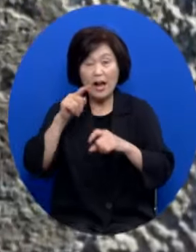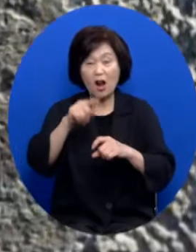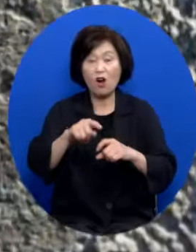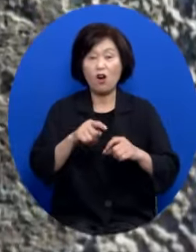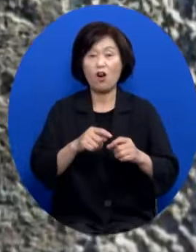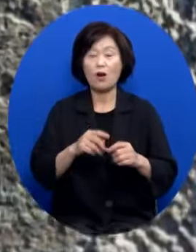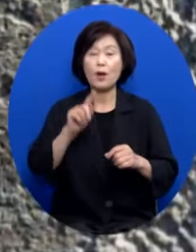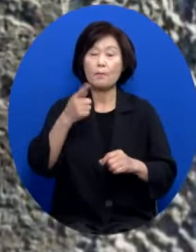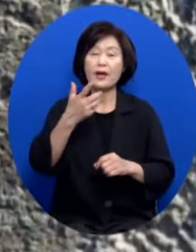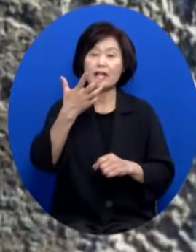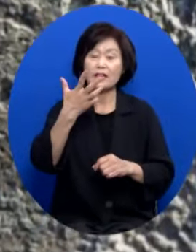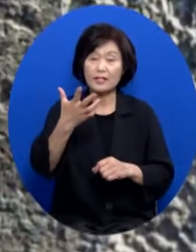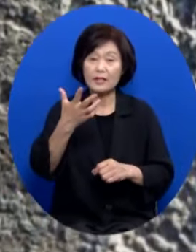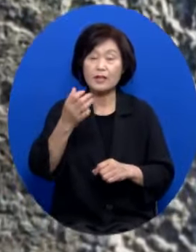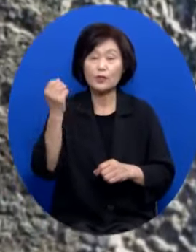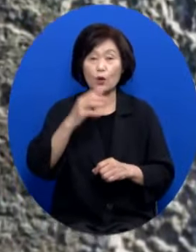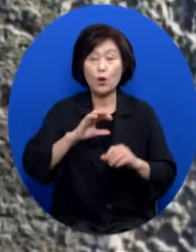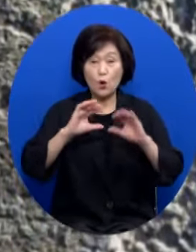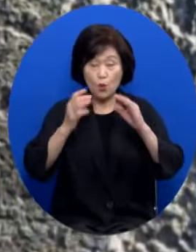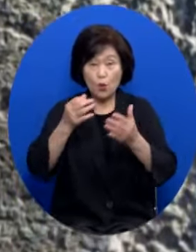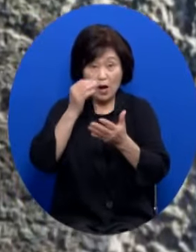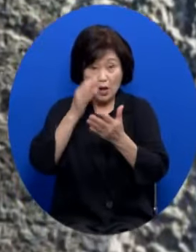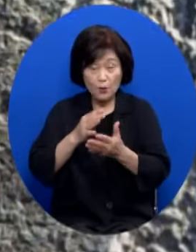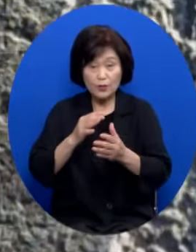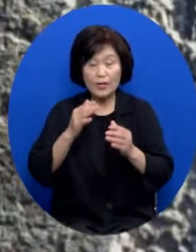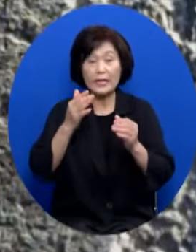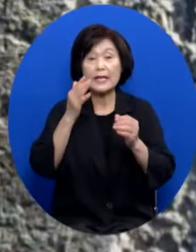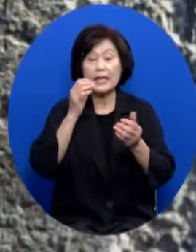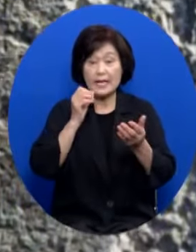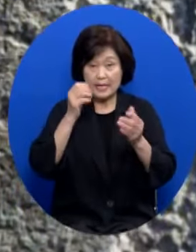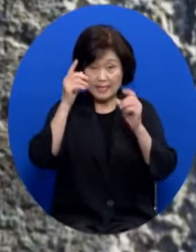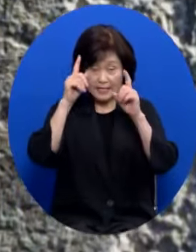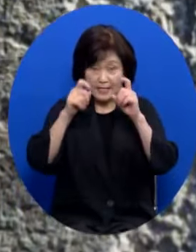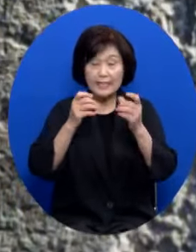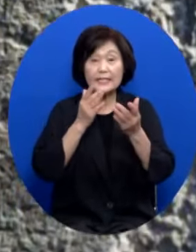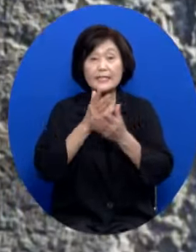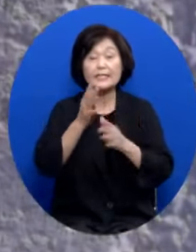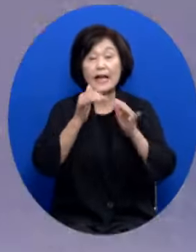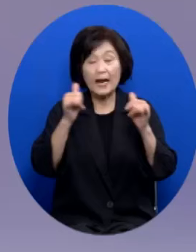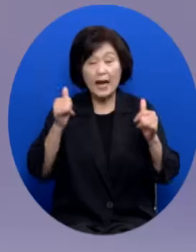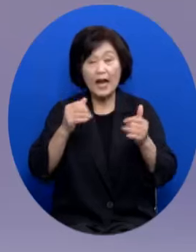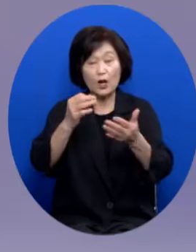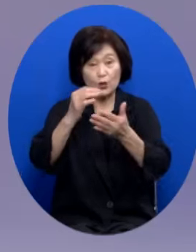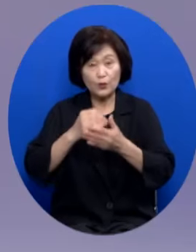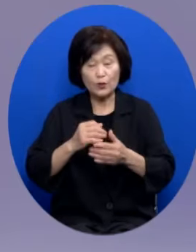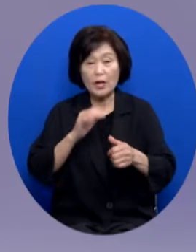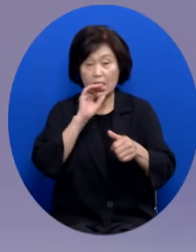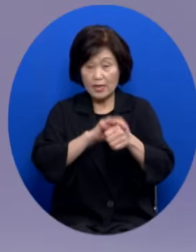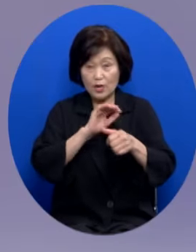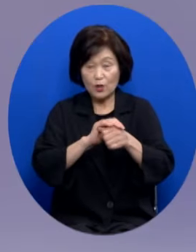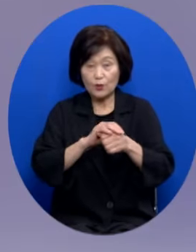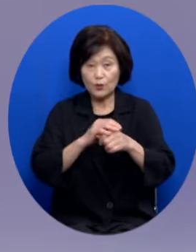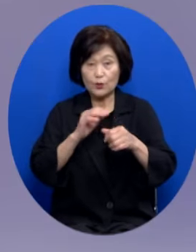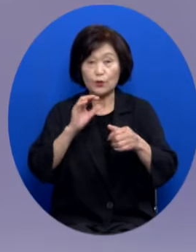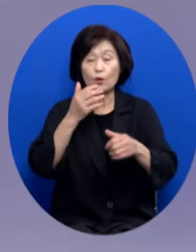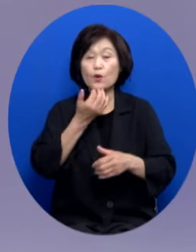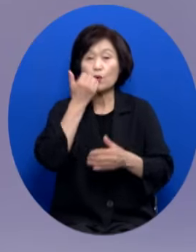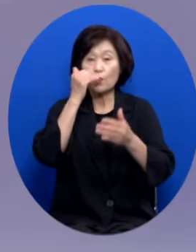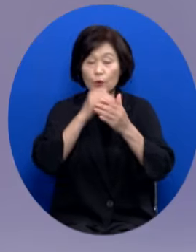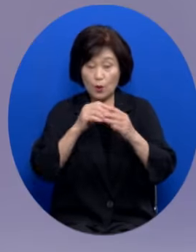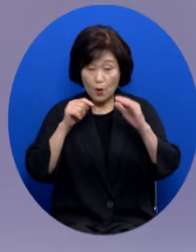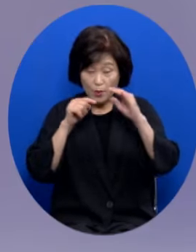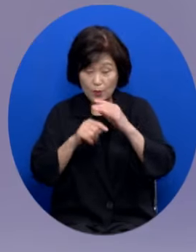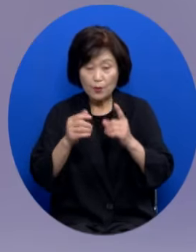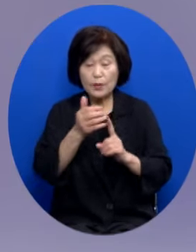사진 108점과 국가유산 사진작가 고 한석호 씨가 기증한 경주 석굴암 석굴 사진 295점